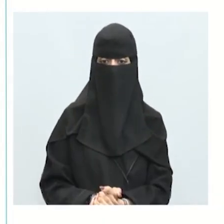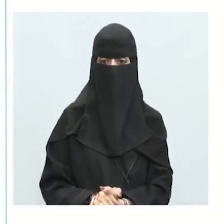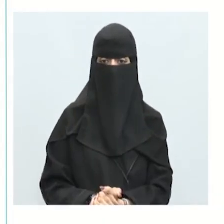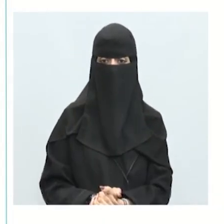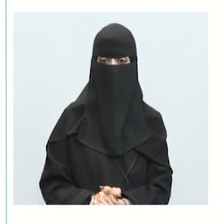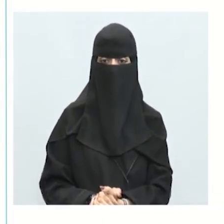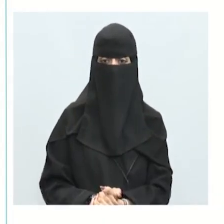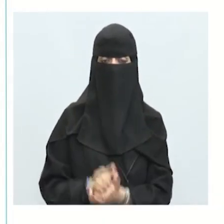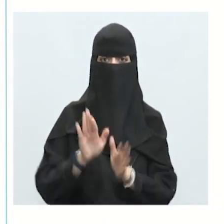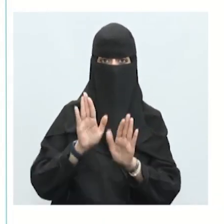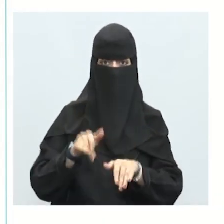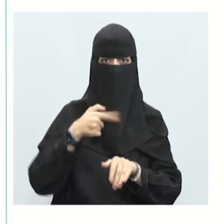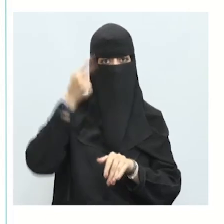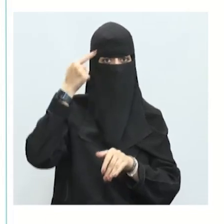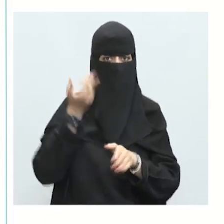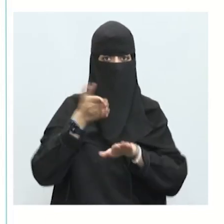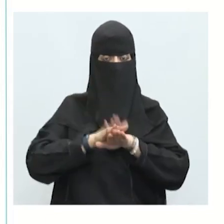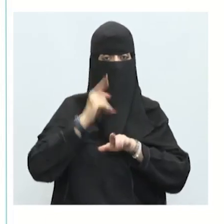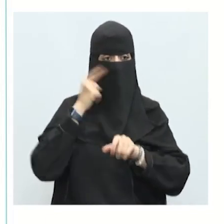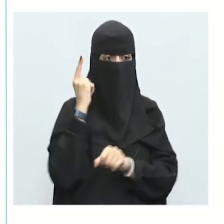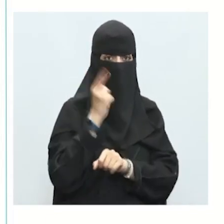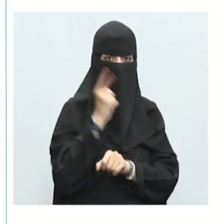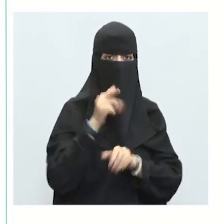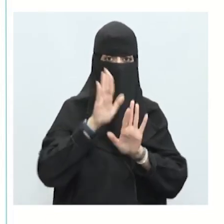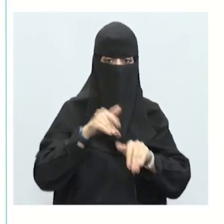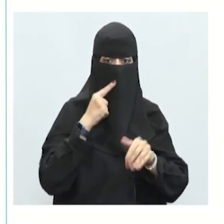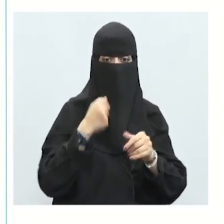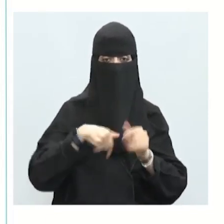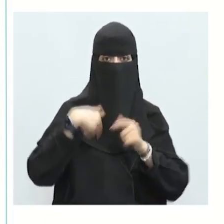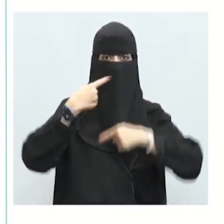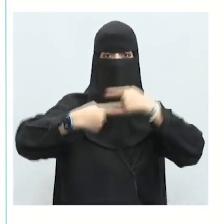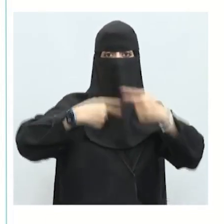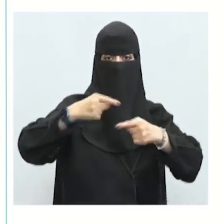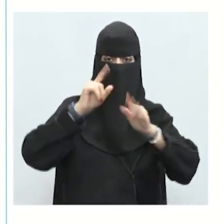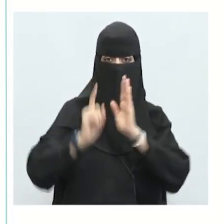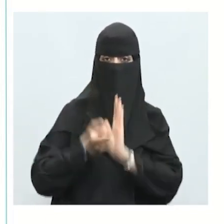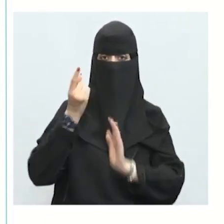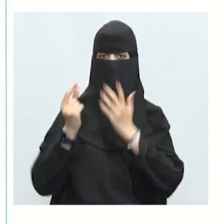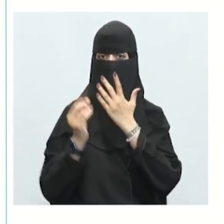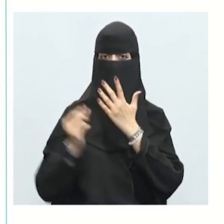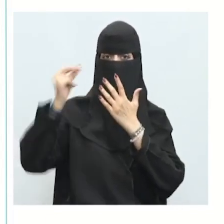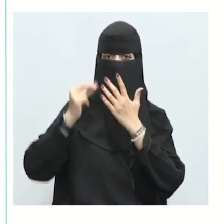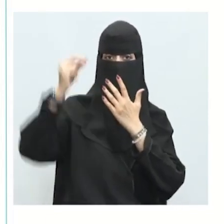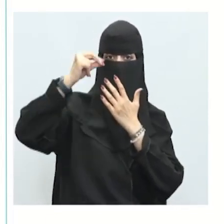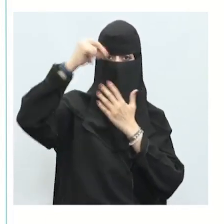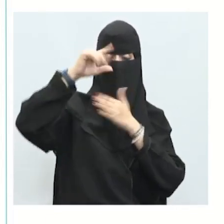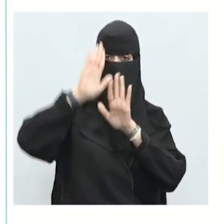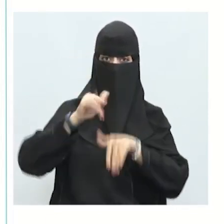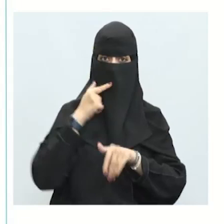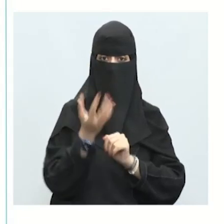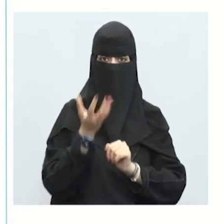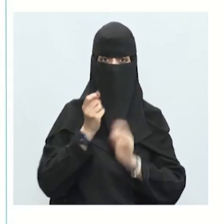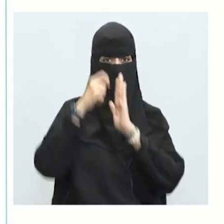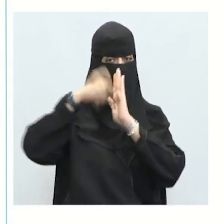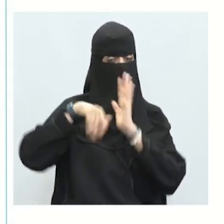لنتعلم تعرفنا على تنفيذ الاوامر بالتتابع واحدا تلو الاخر الا ان اتخاذ